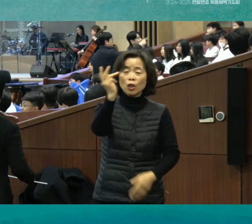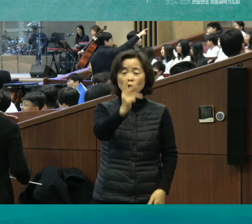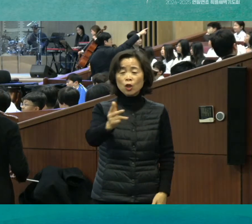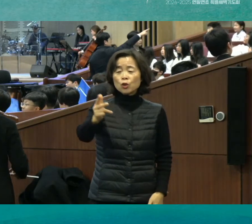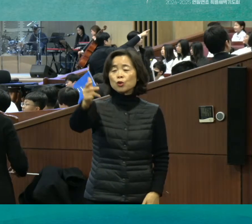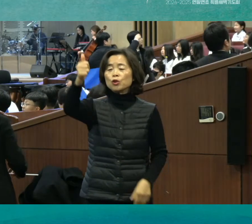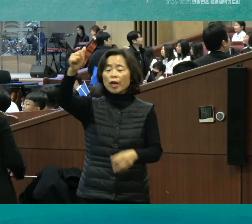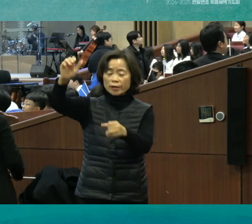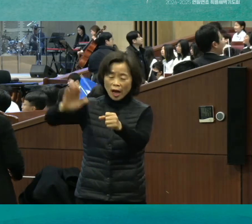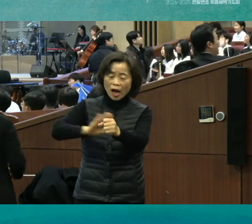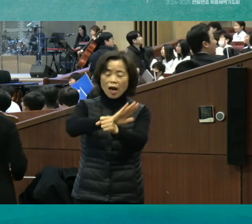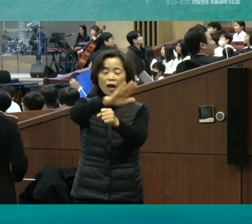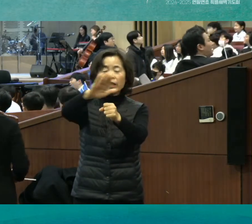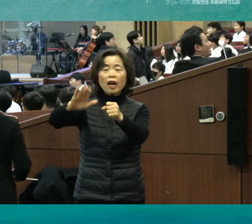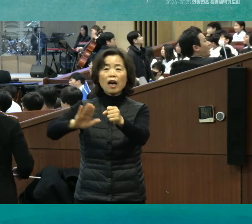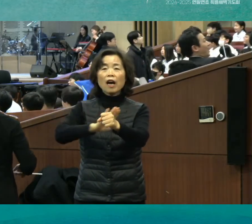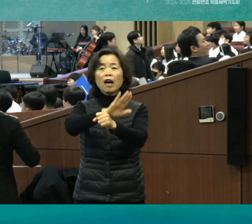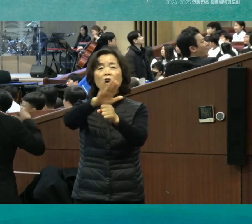주의